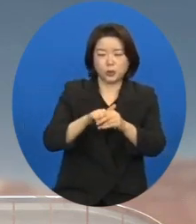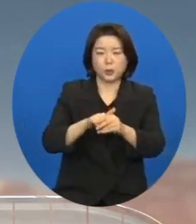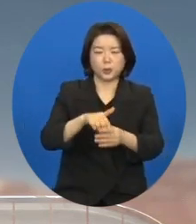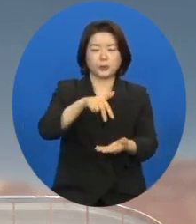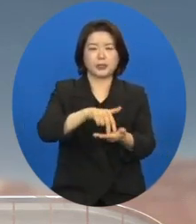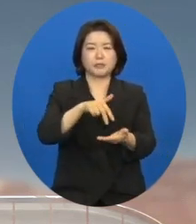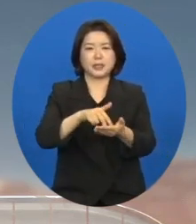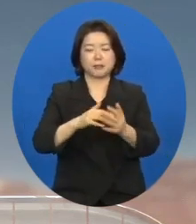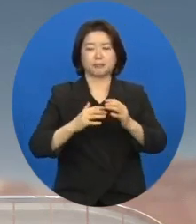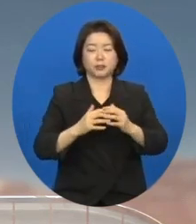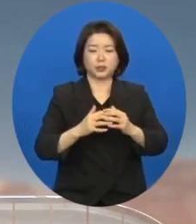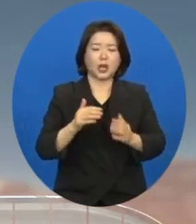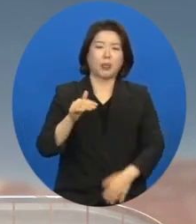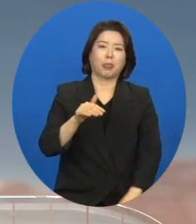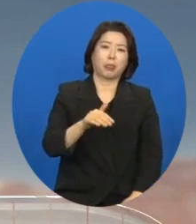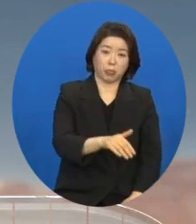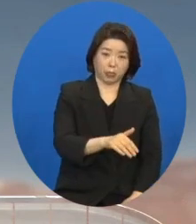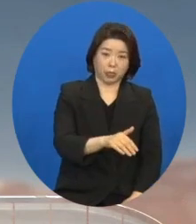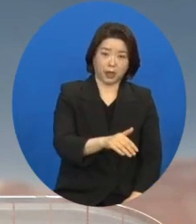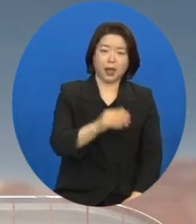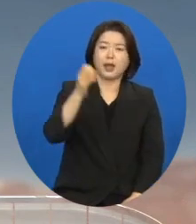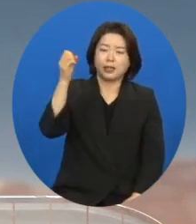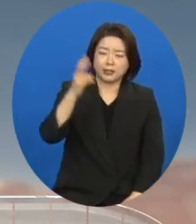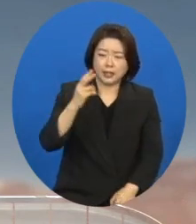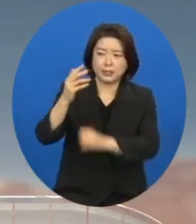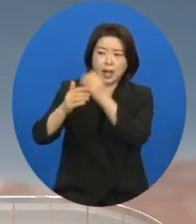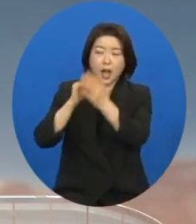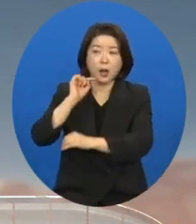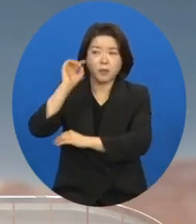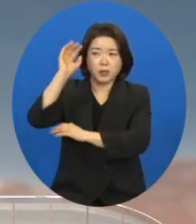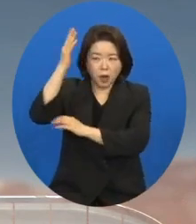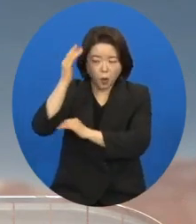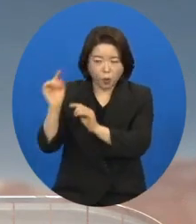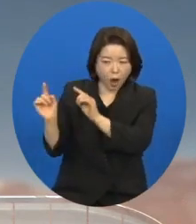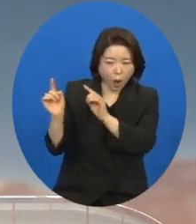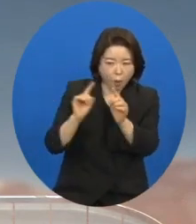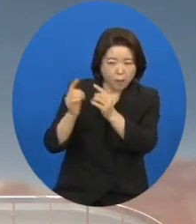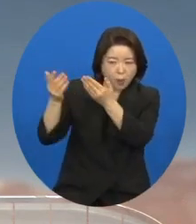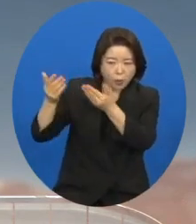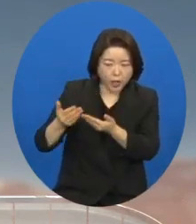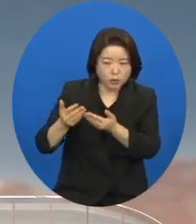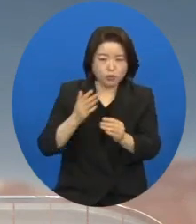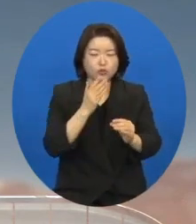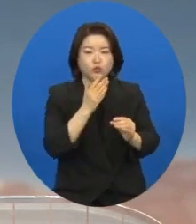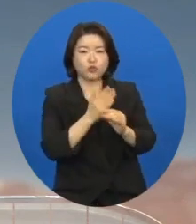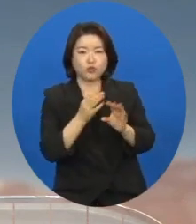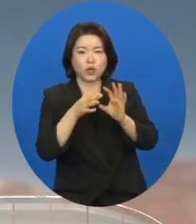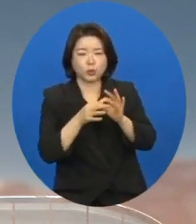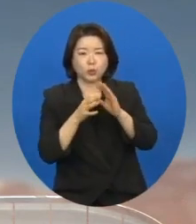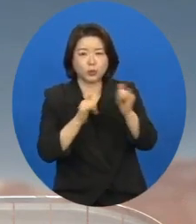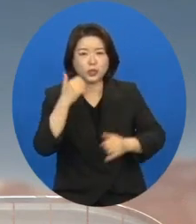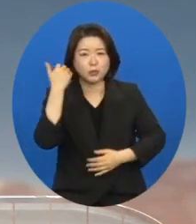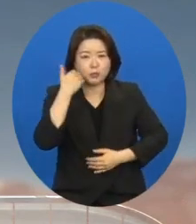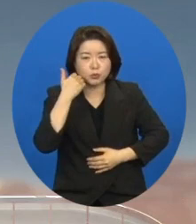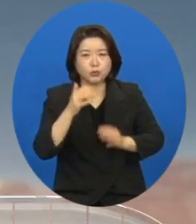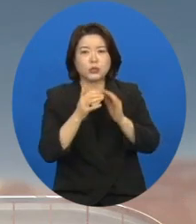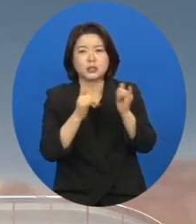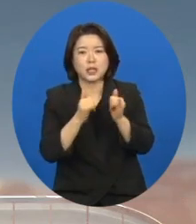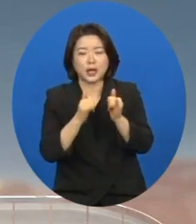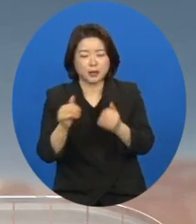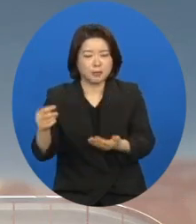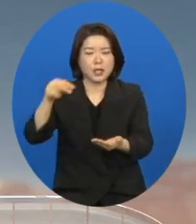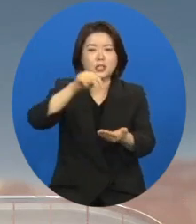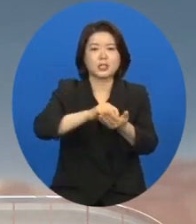약해졌죠. 그러나 하나님은 다시 하나님이 영광을 회복시킬 사람들을 세우신다는 것이죠. 그런